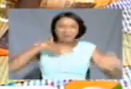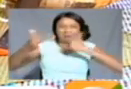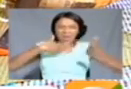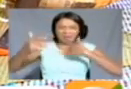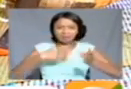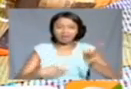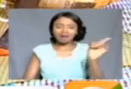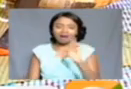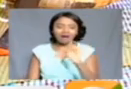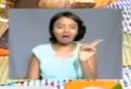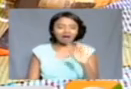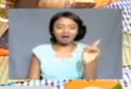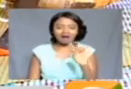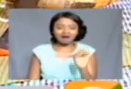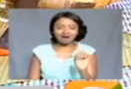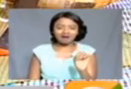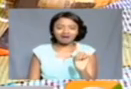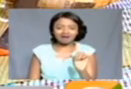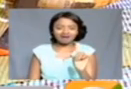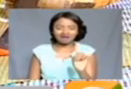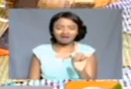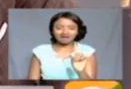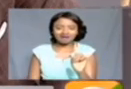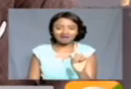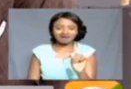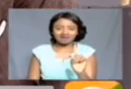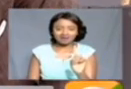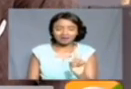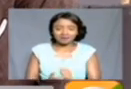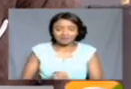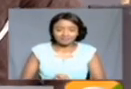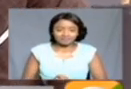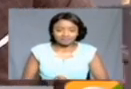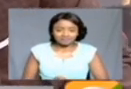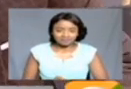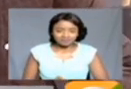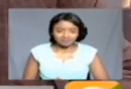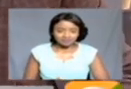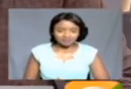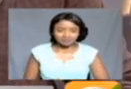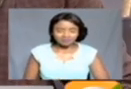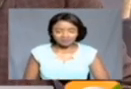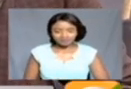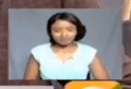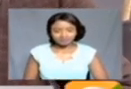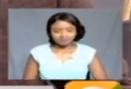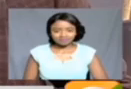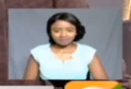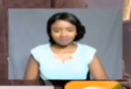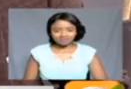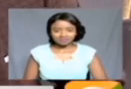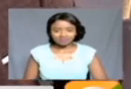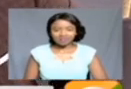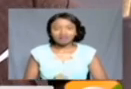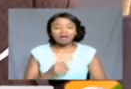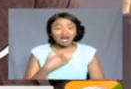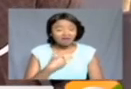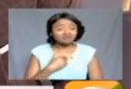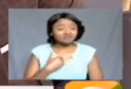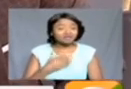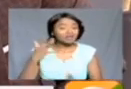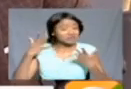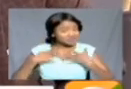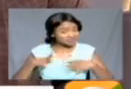kuwatukana. Kuna hatari moja nataka uweze kunisaidia na maana yake tuna dakika kama chache za kuweza kumalizia. Za kumalizia sekunde kadhaa. Dakika moja kwamba kuna watu wengi